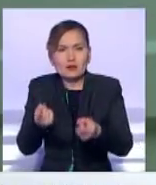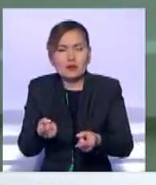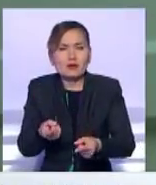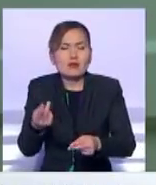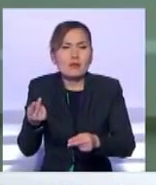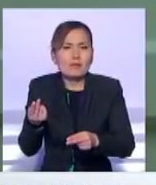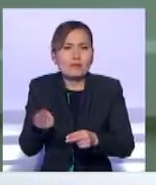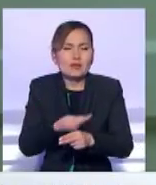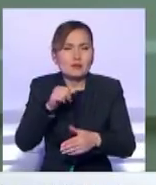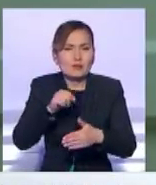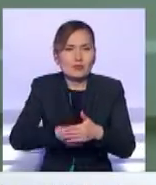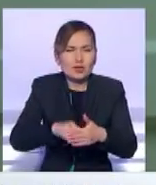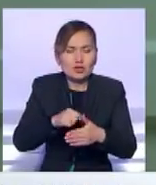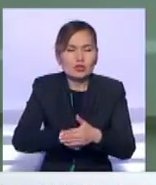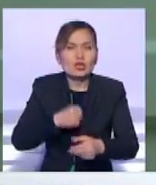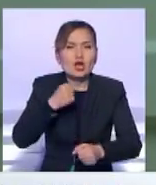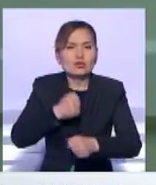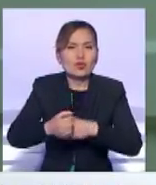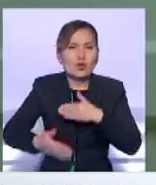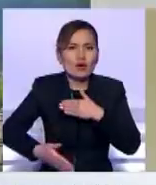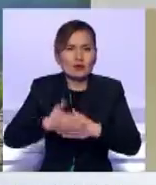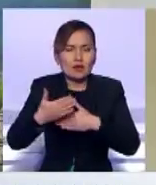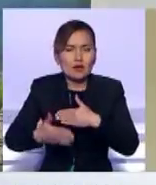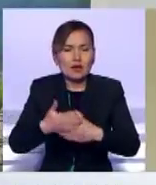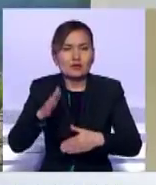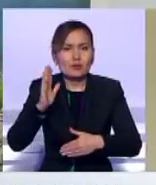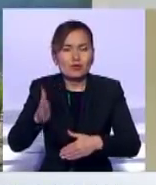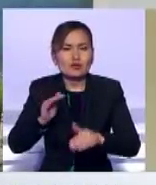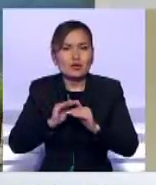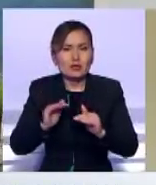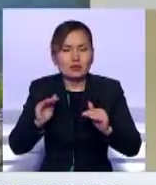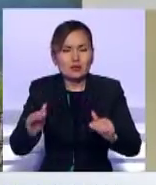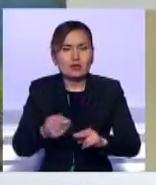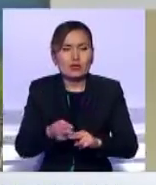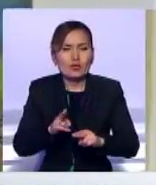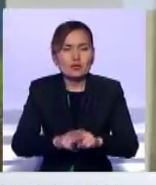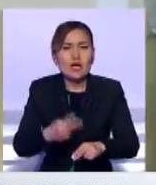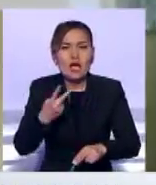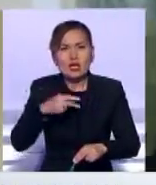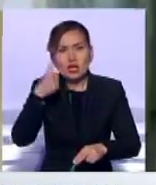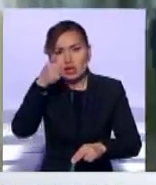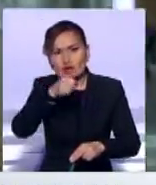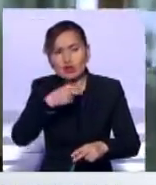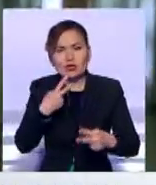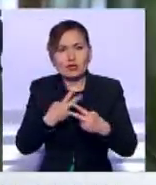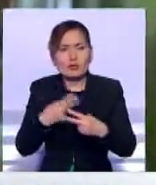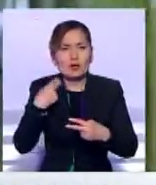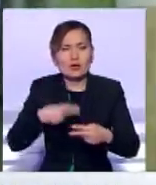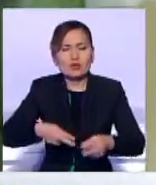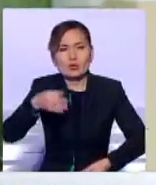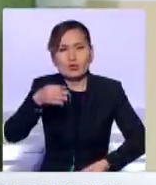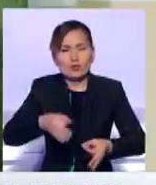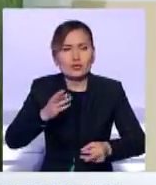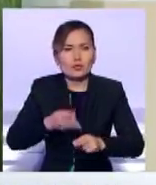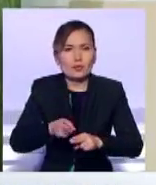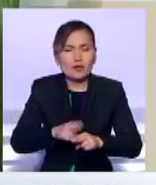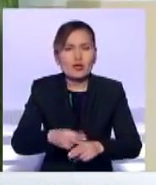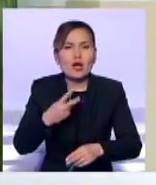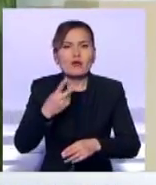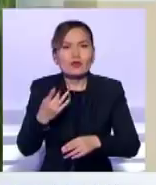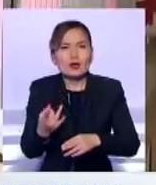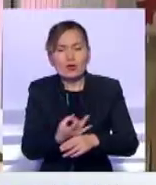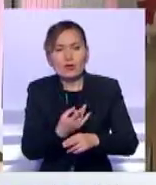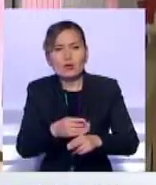бас бостандығынан айыруды ұсынып отыр. Кейбір жағдайларда оларға айыппұл салынады. Егер де заң бұзушы екінші рет ата-анасын қарттар үйіне